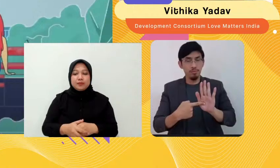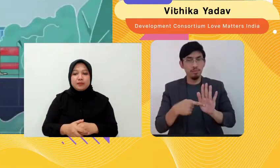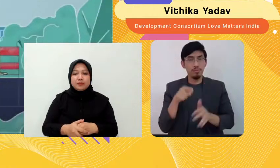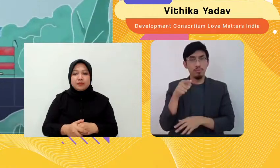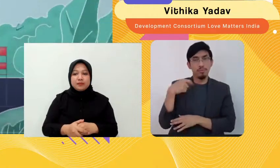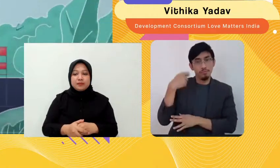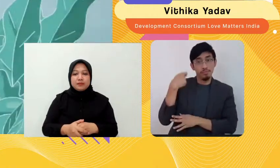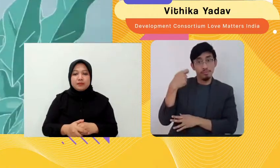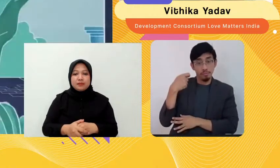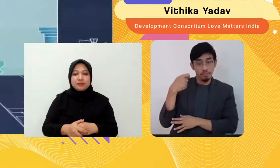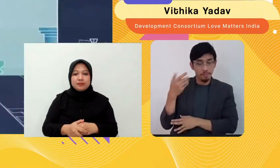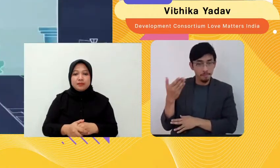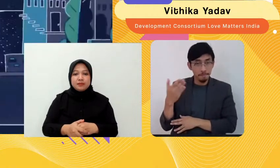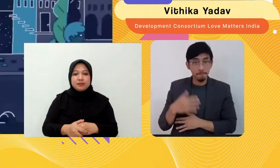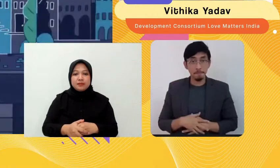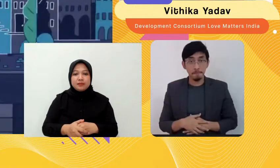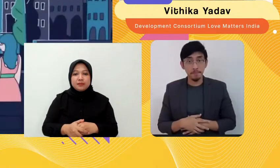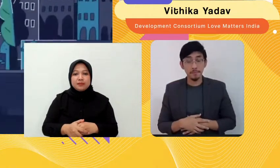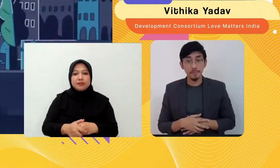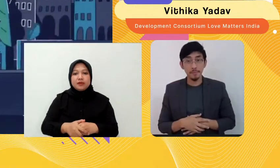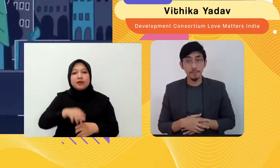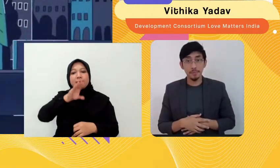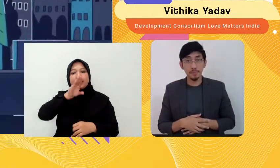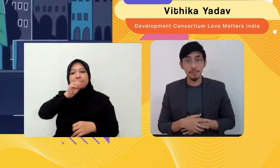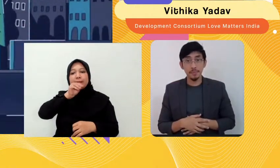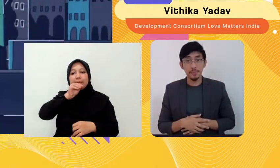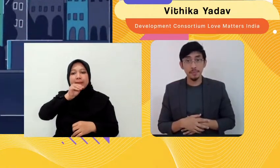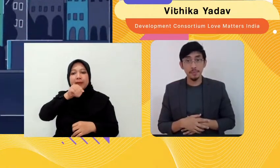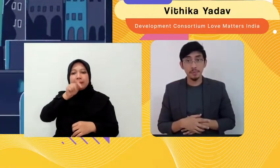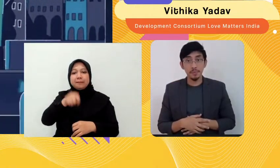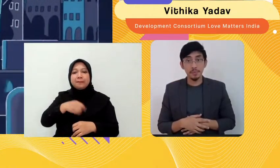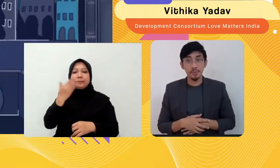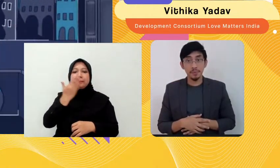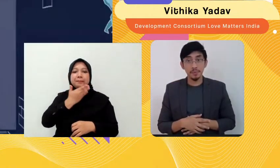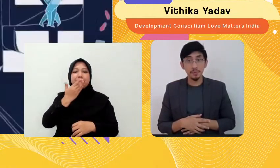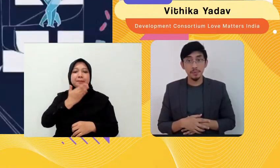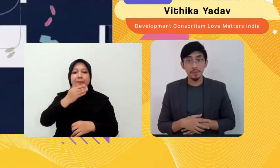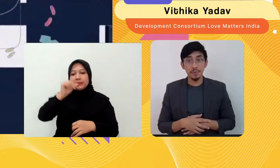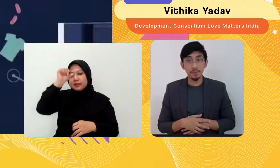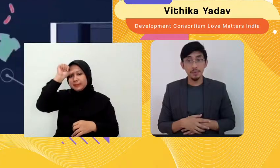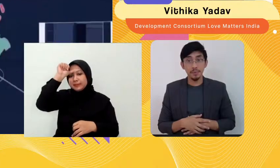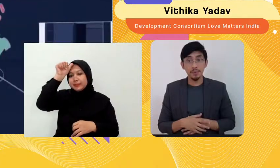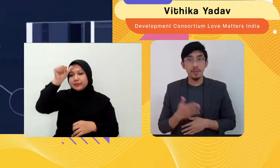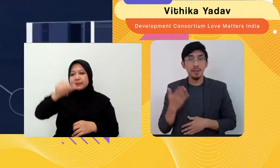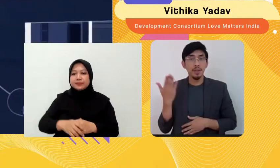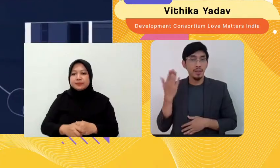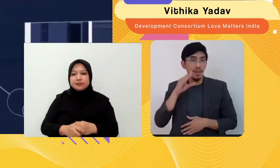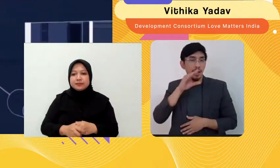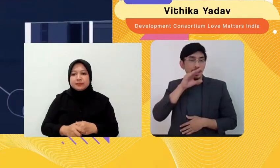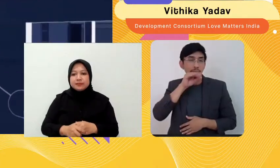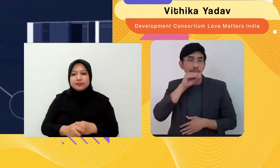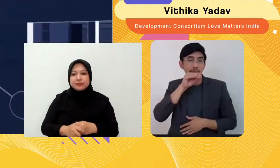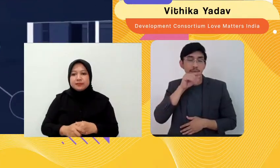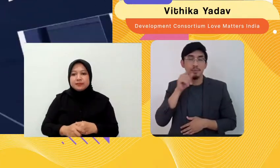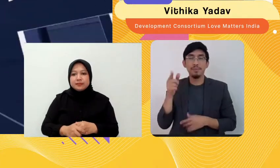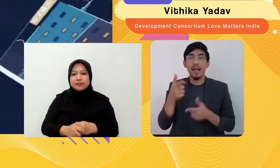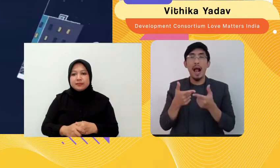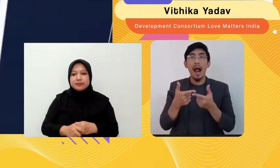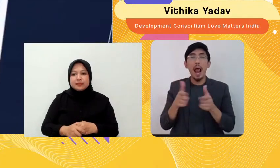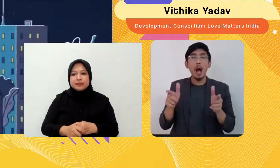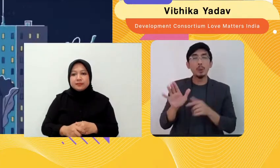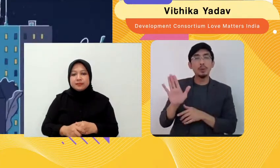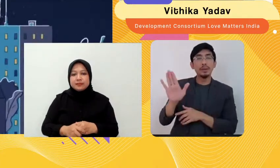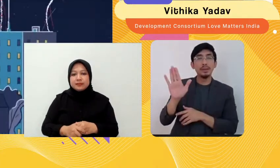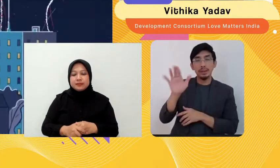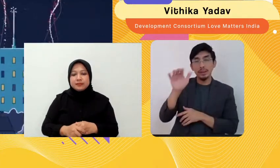क्या आपको अपना पहला क्रश याद है? जब पहली बार आपको प्यार हुआ, वो पहली बार जब आपने महसूस